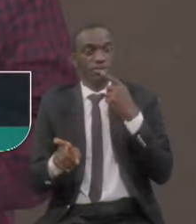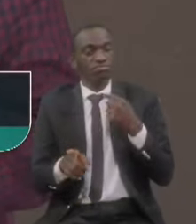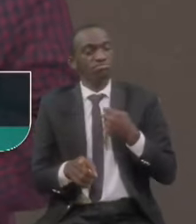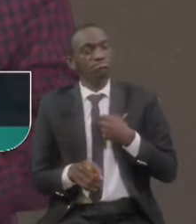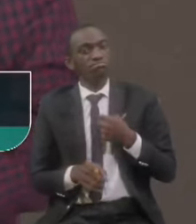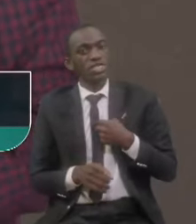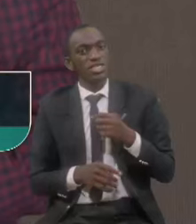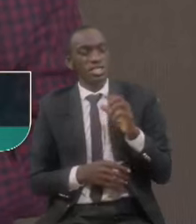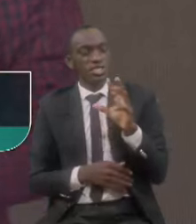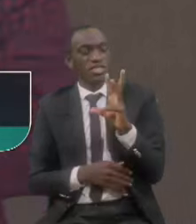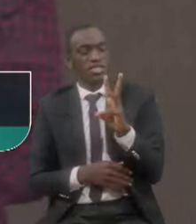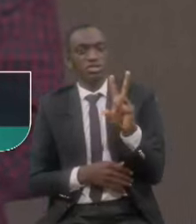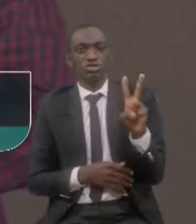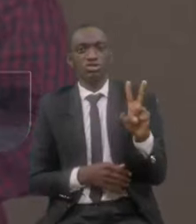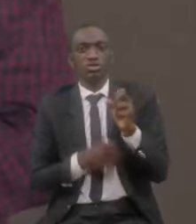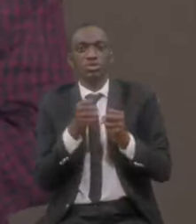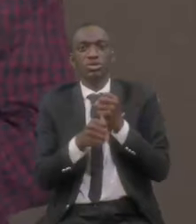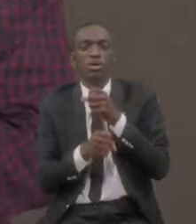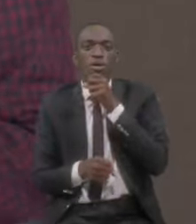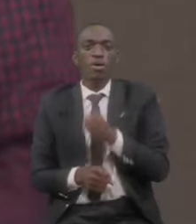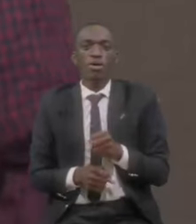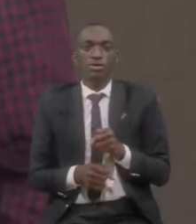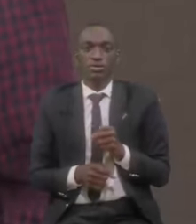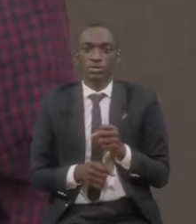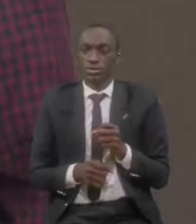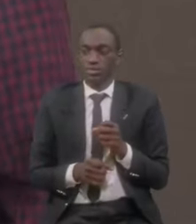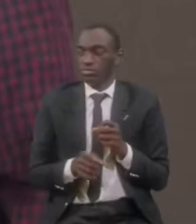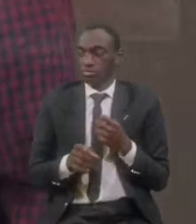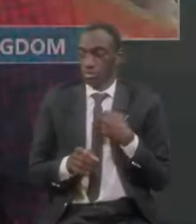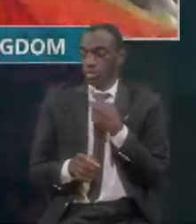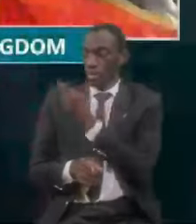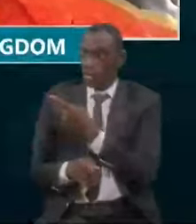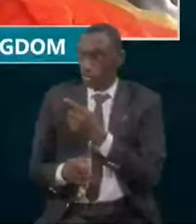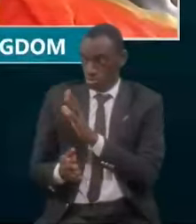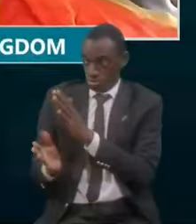J'ai 62 ans. Bon, regarde ici.